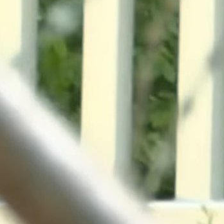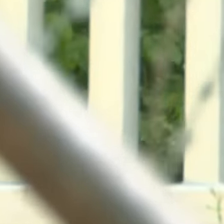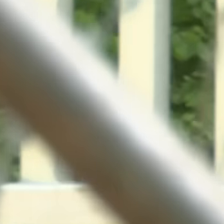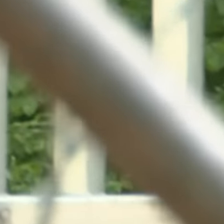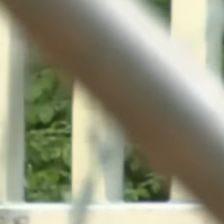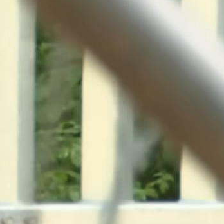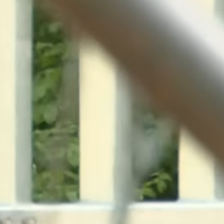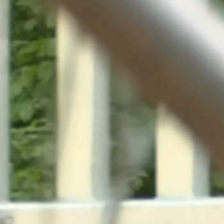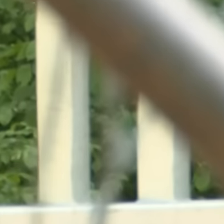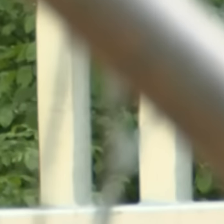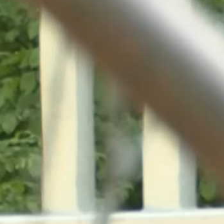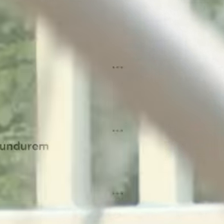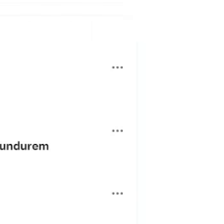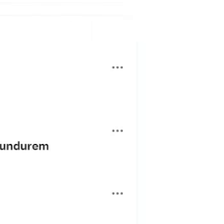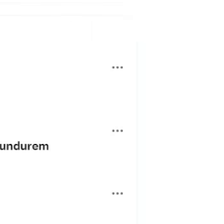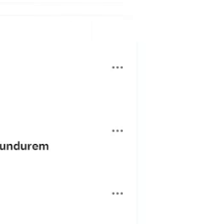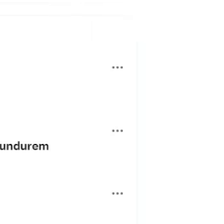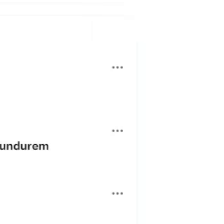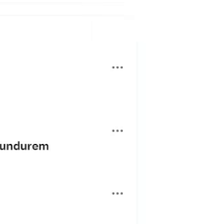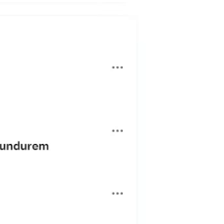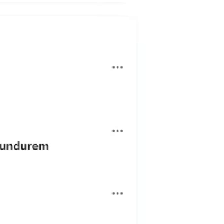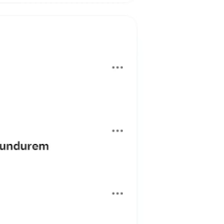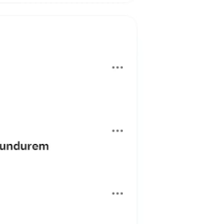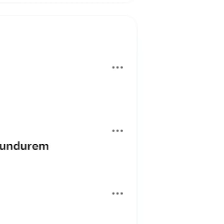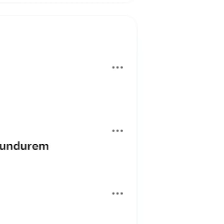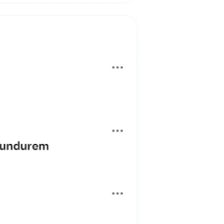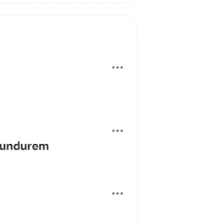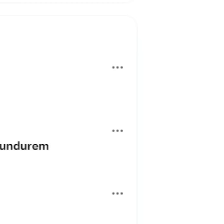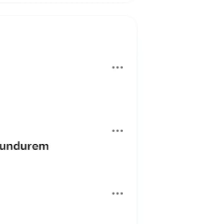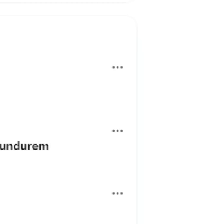bo to są rzeczy, ale mamy trochę informacji na ten temat.